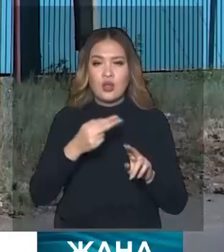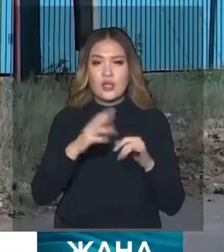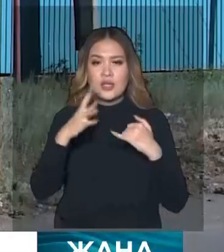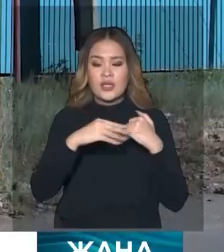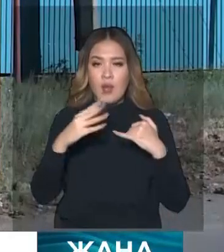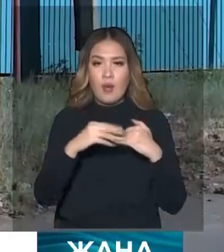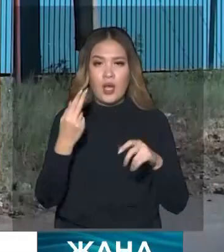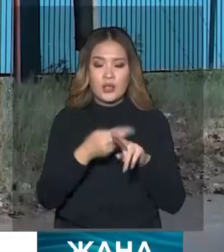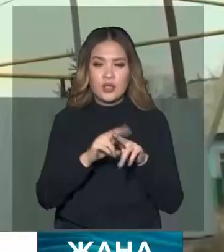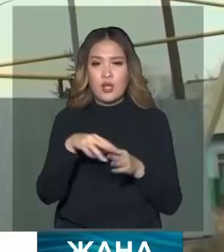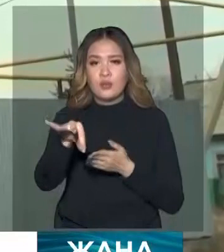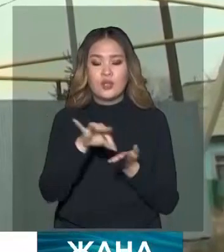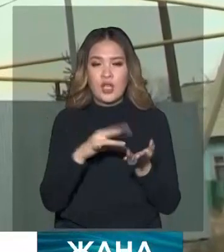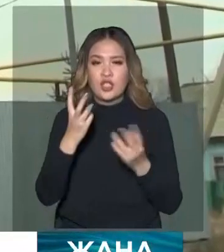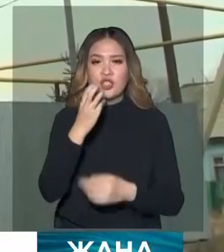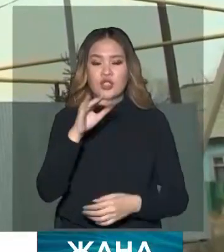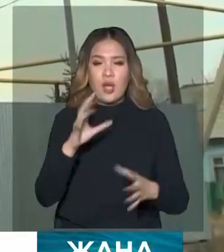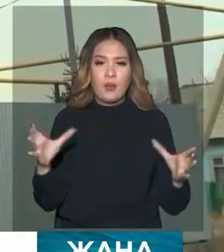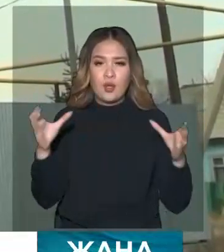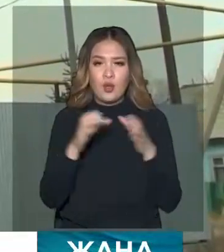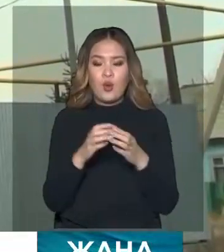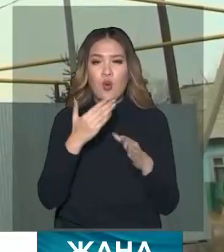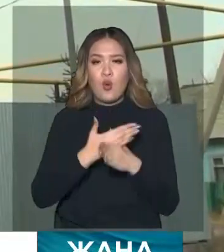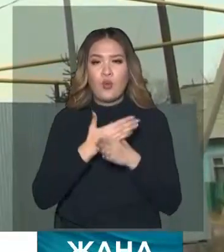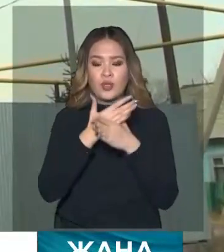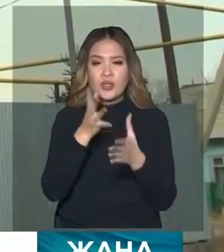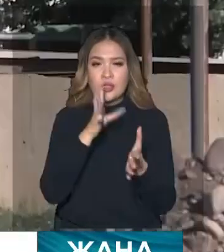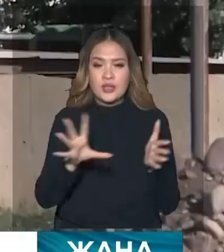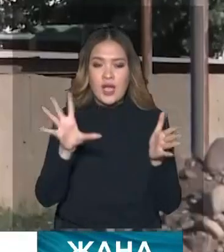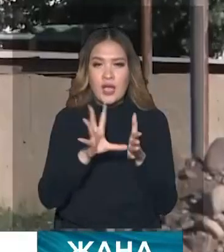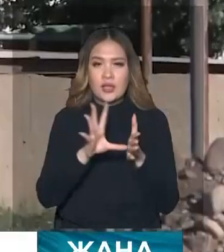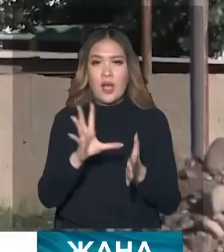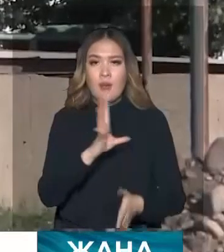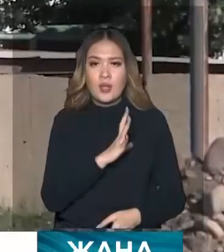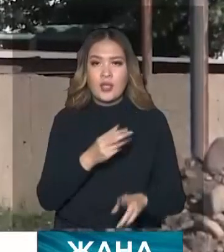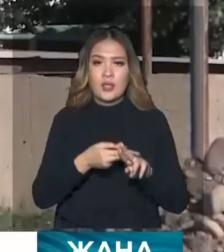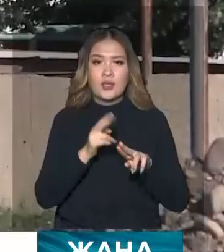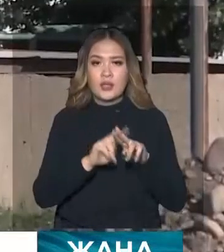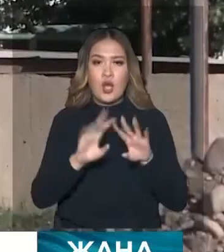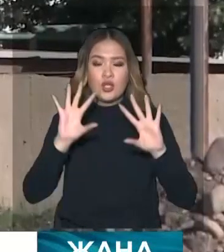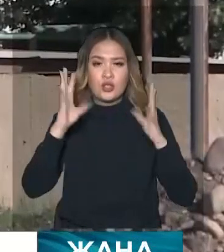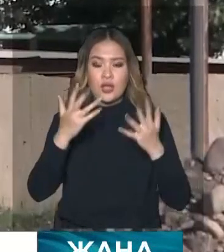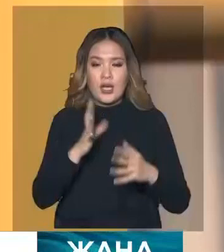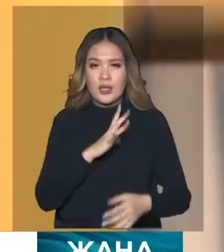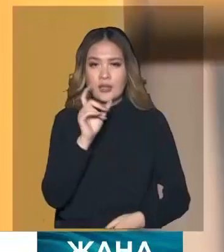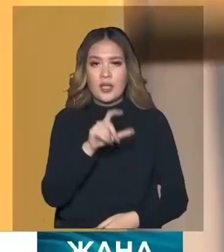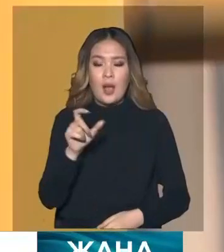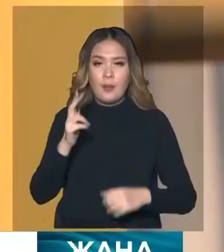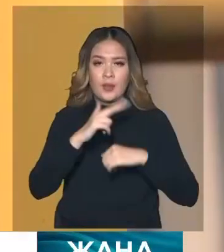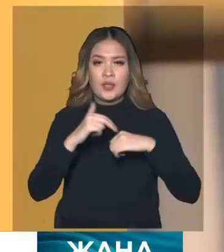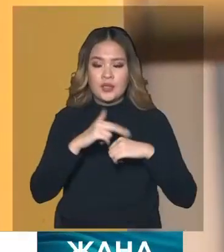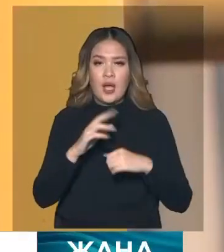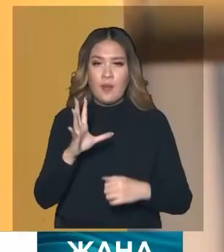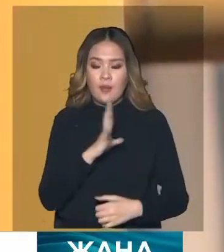Осыған орай шұғыл түрде арнайы штаб құрылып, көмекке арнайы техника жұмылдырылған. Төтенше жағдай қызметкерлері мен полиция да